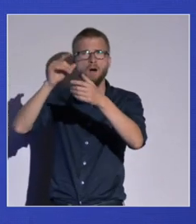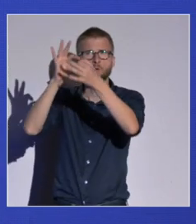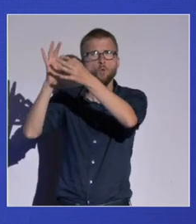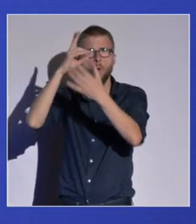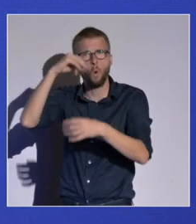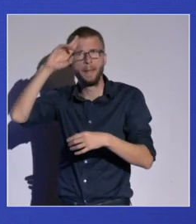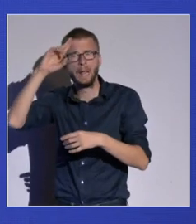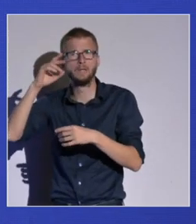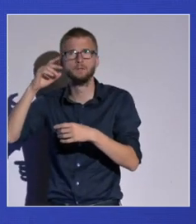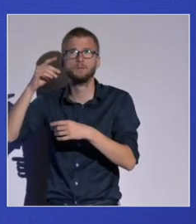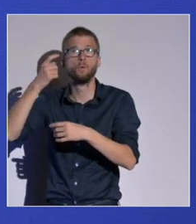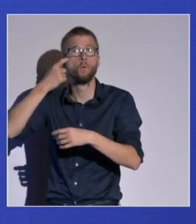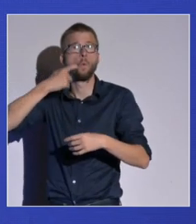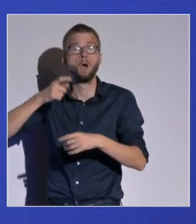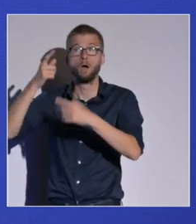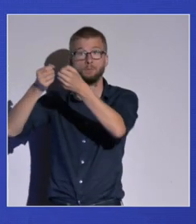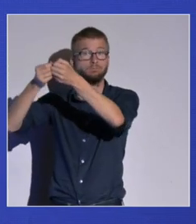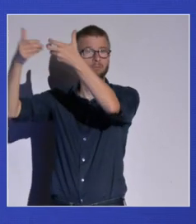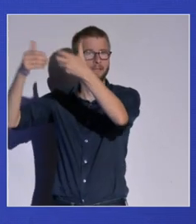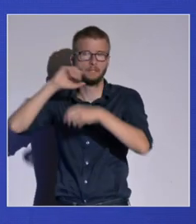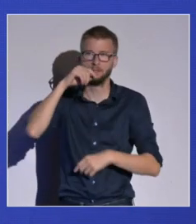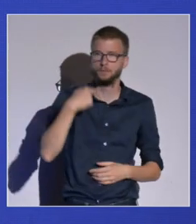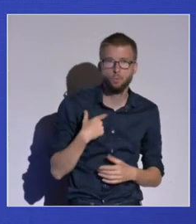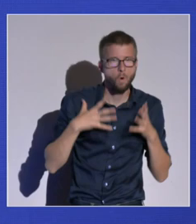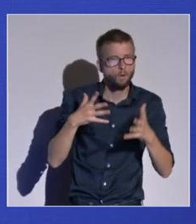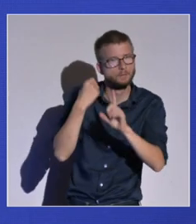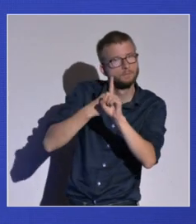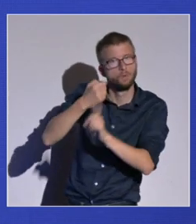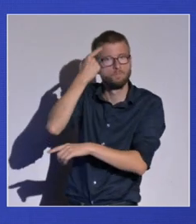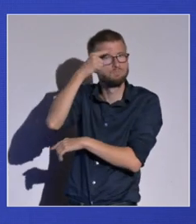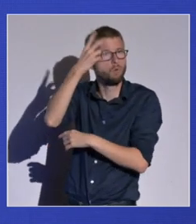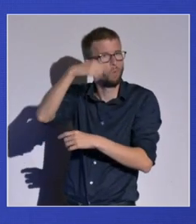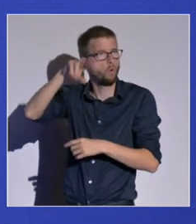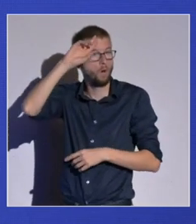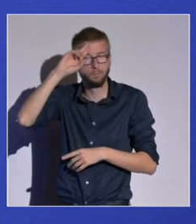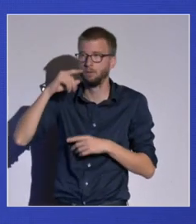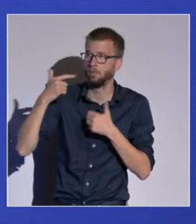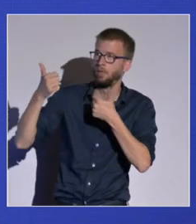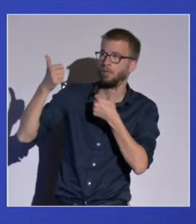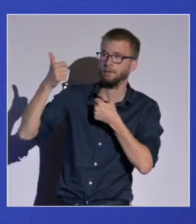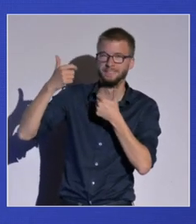haut du pavé, et nous, qui sommes engagés pour l'Europe, on avait bien du mal